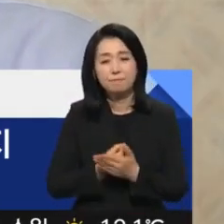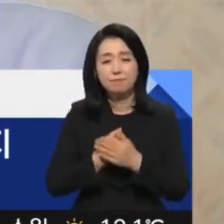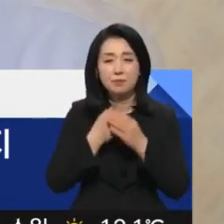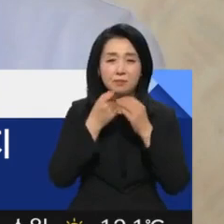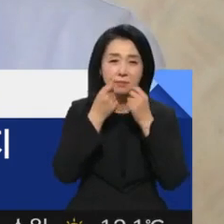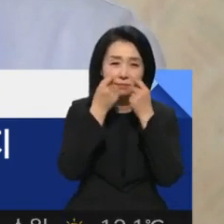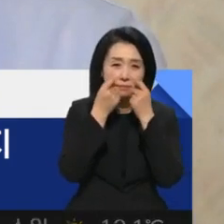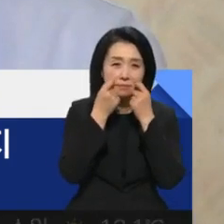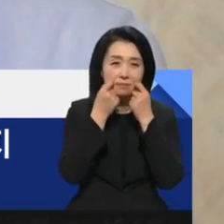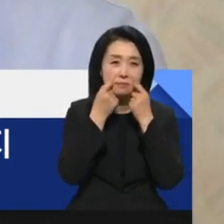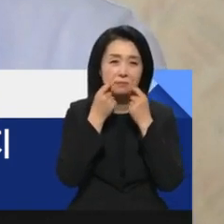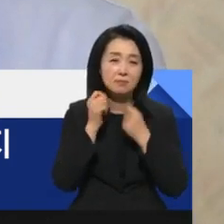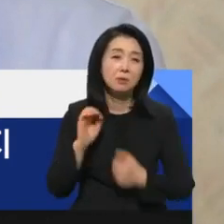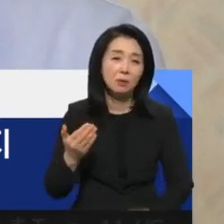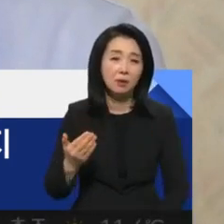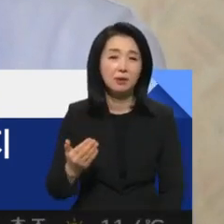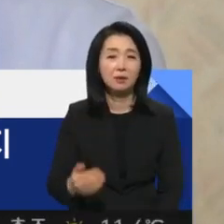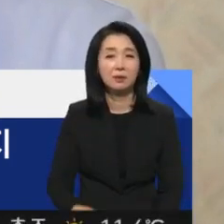눈물 나오지 대한민국의